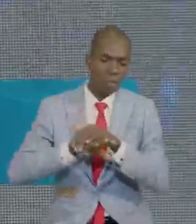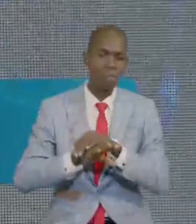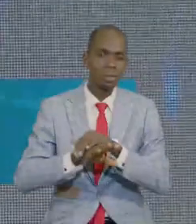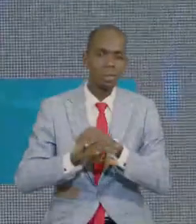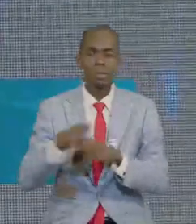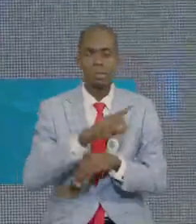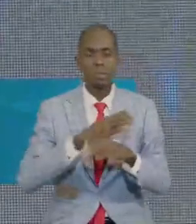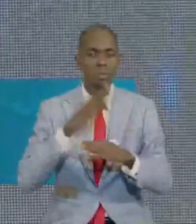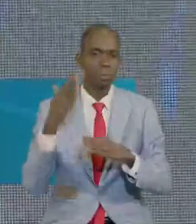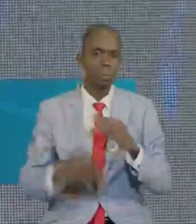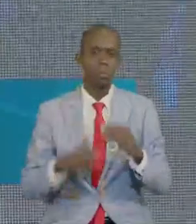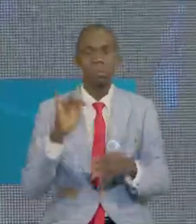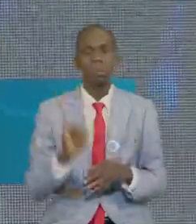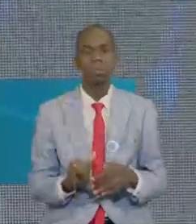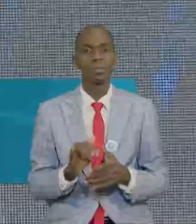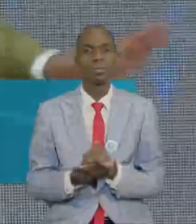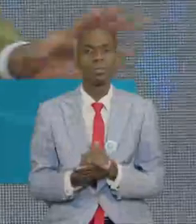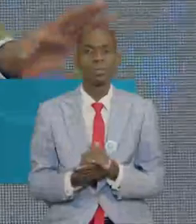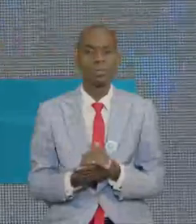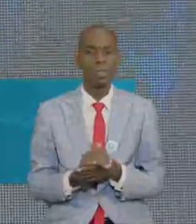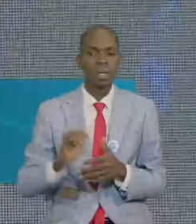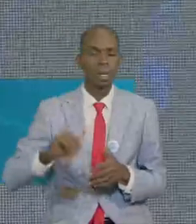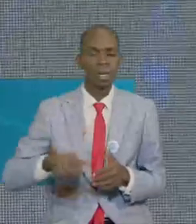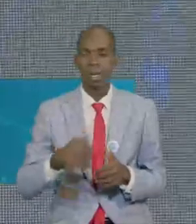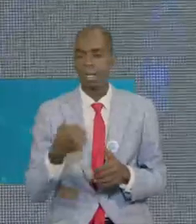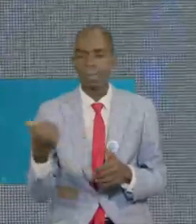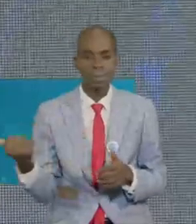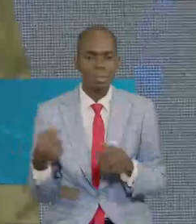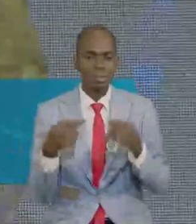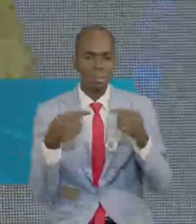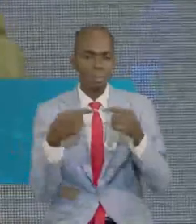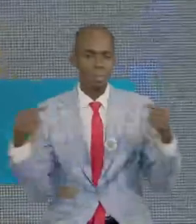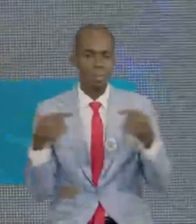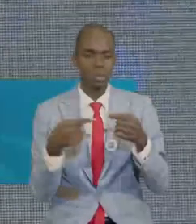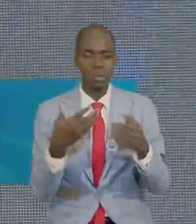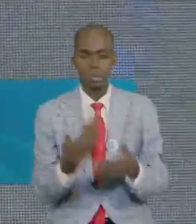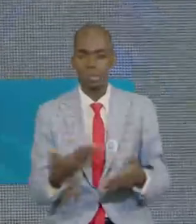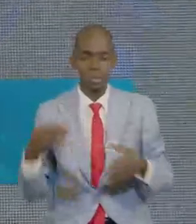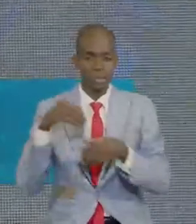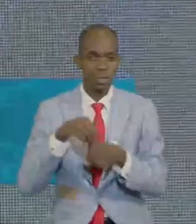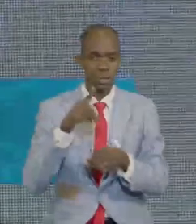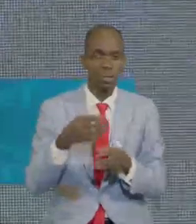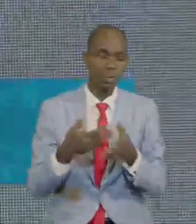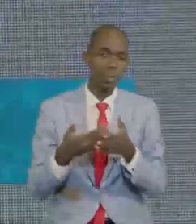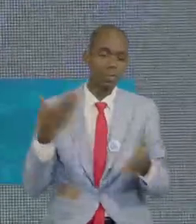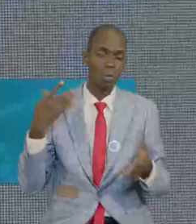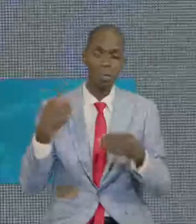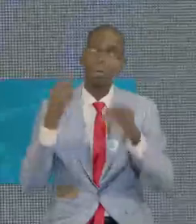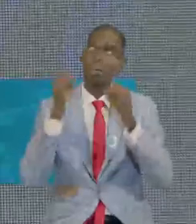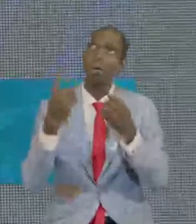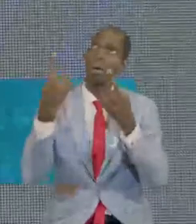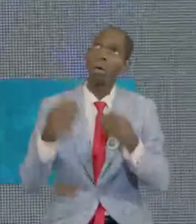La puissance vous pénètre totalement. Any contrary thing in you before the power comes penetrates